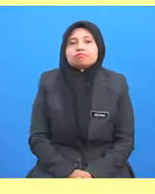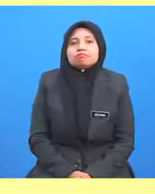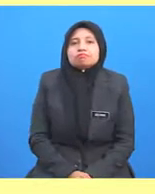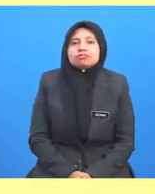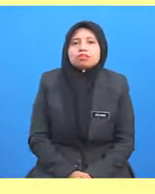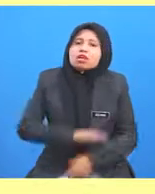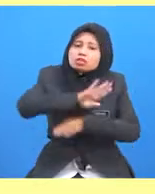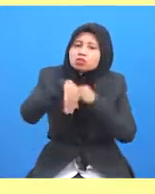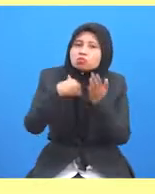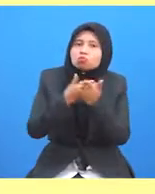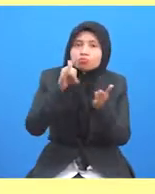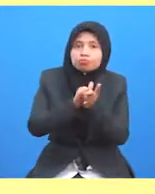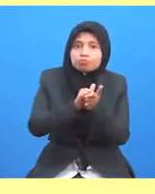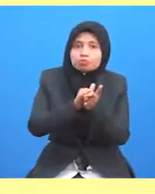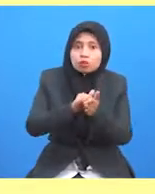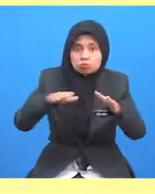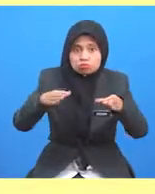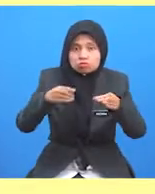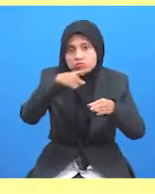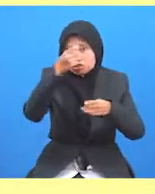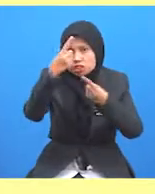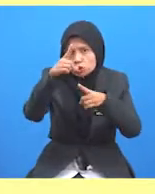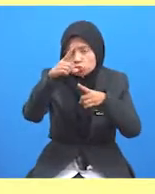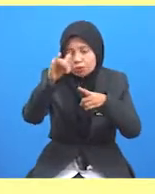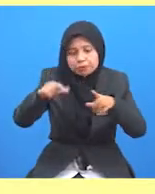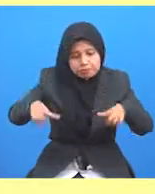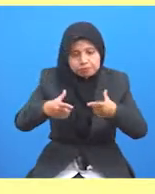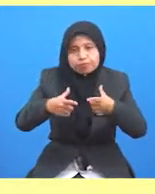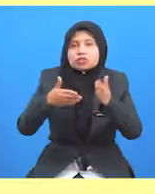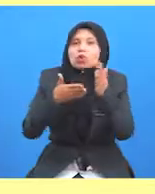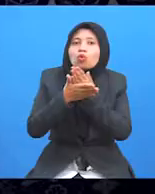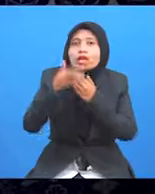telah dilaksanakan oleh Rasulullah sallallahu alaihi wasallam.